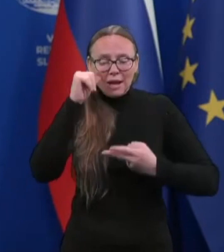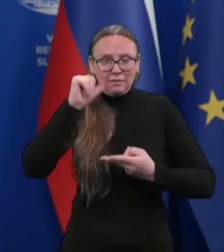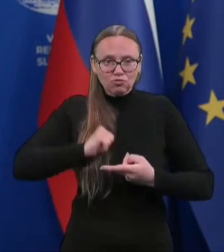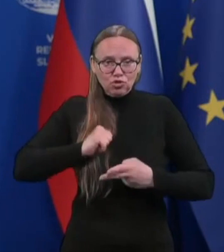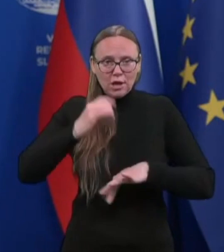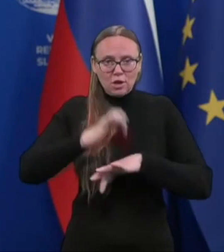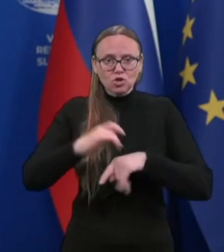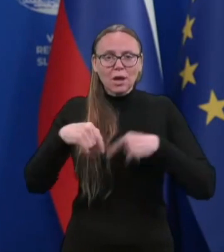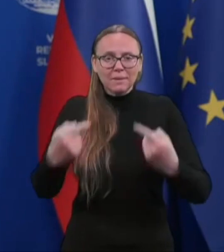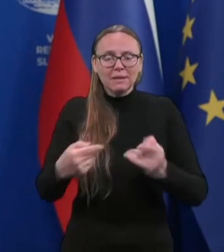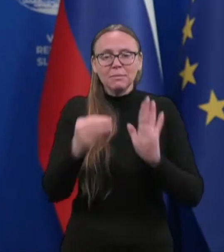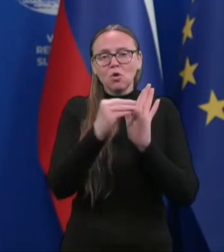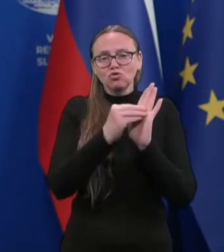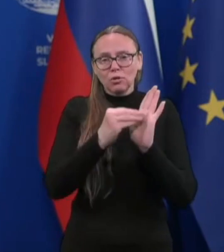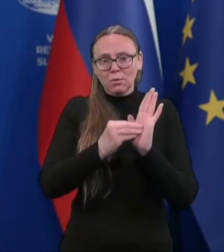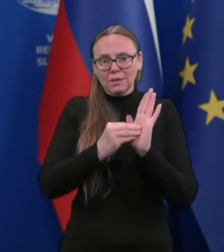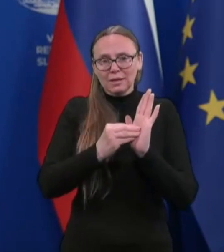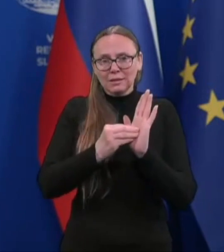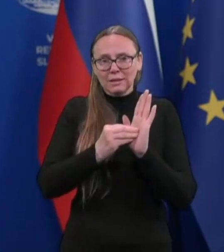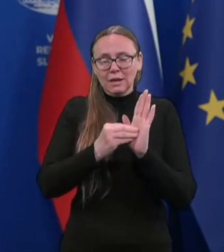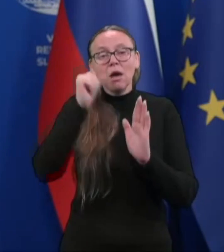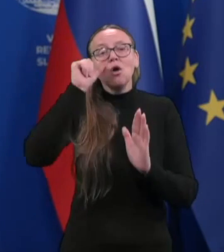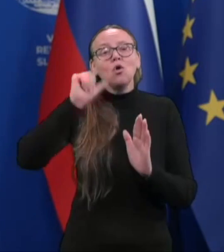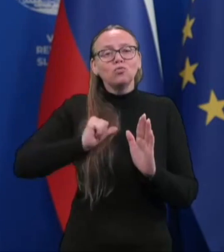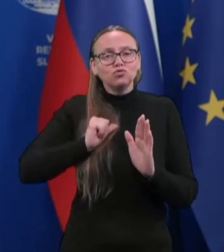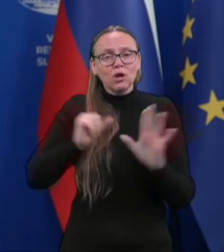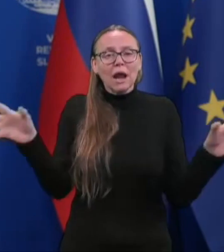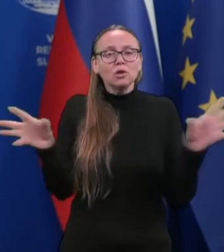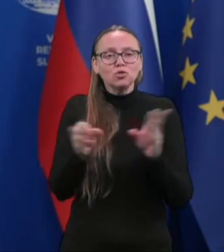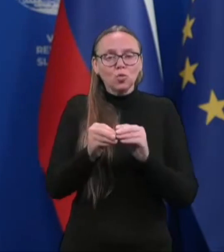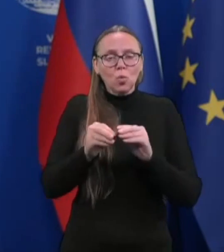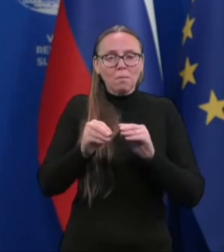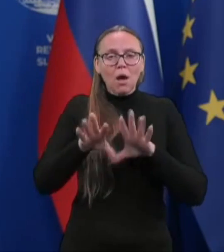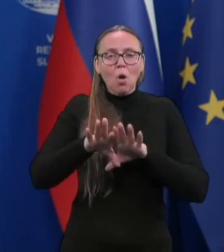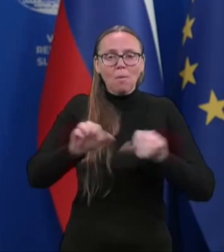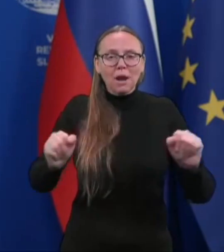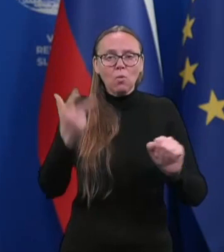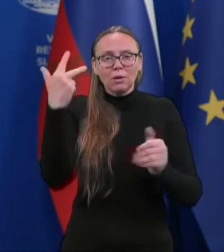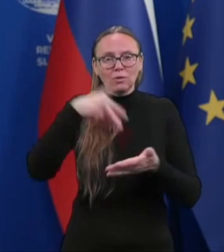včerajšnjih epidemioloških podatkov. Včeraj je bilo skupaj upravljenih